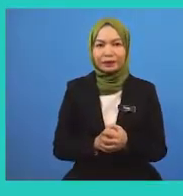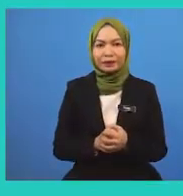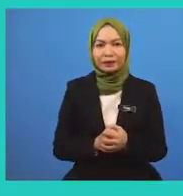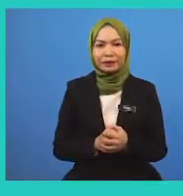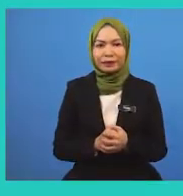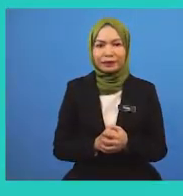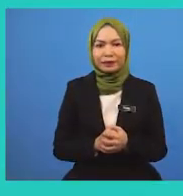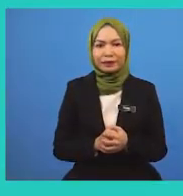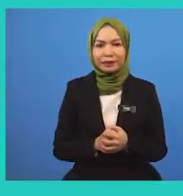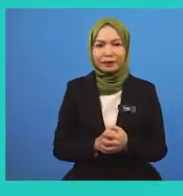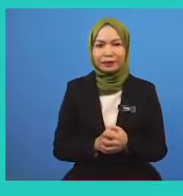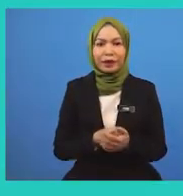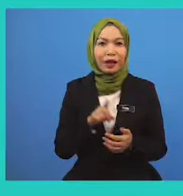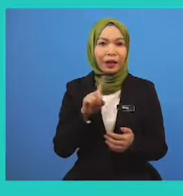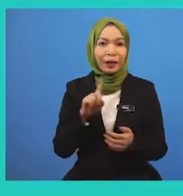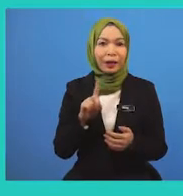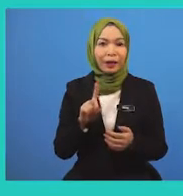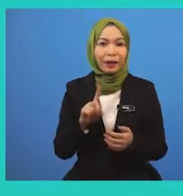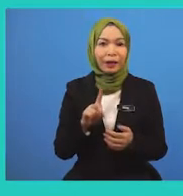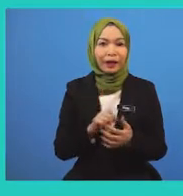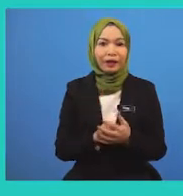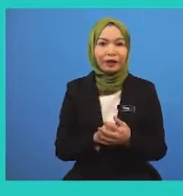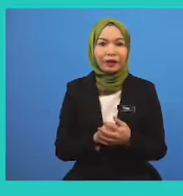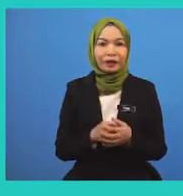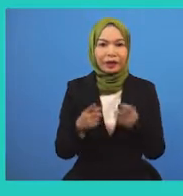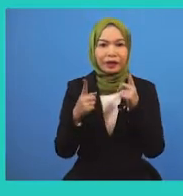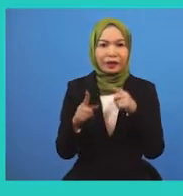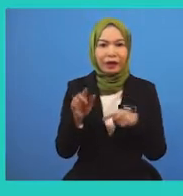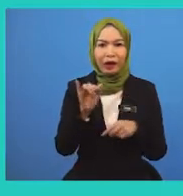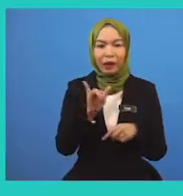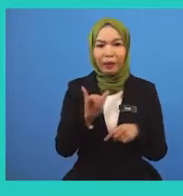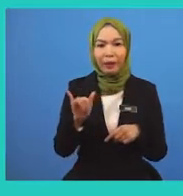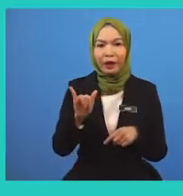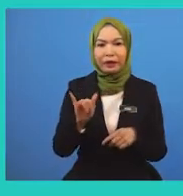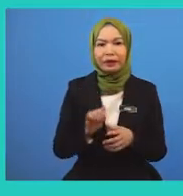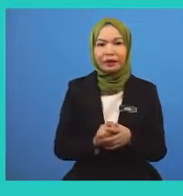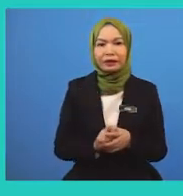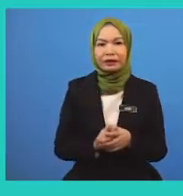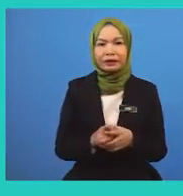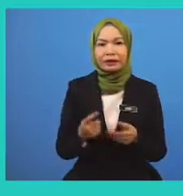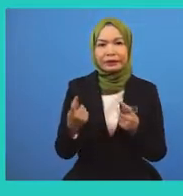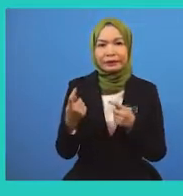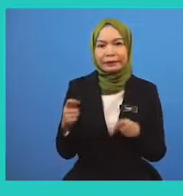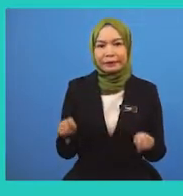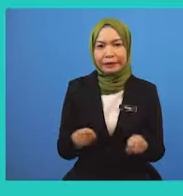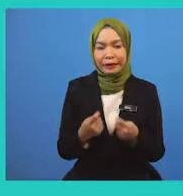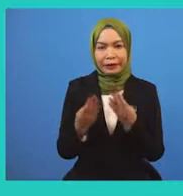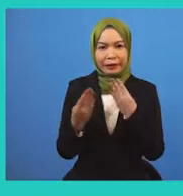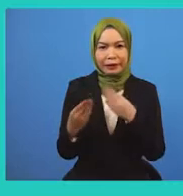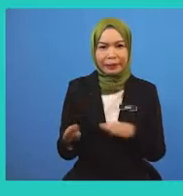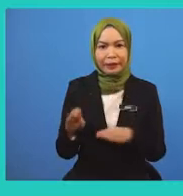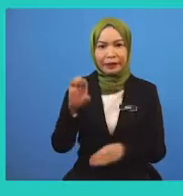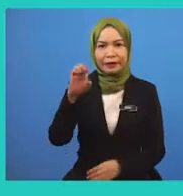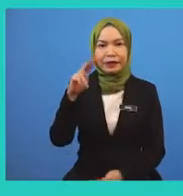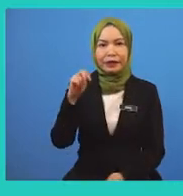Antara berikut, yang manakah merupakan tindak balas endotermik? A.